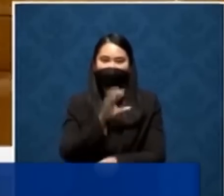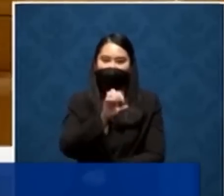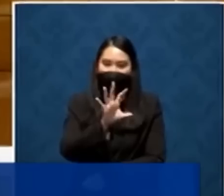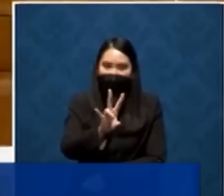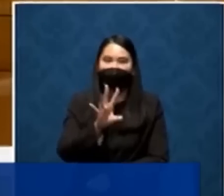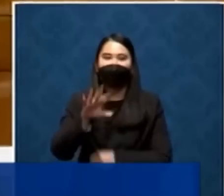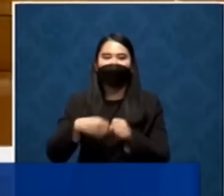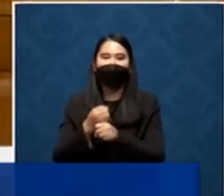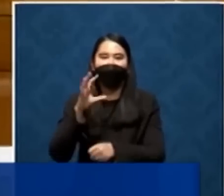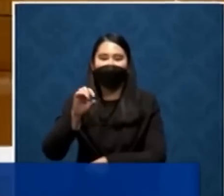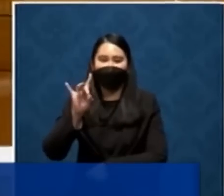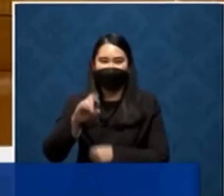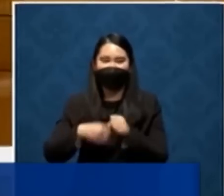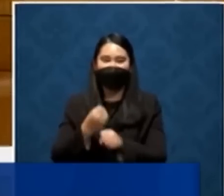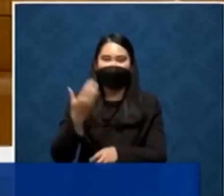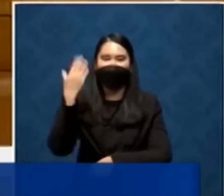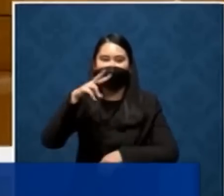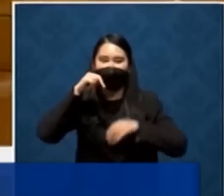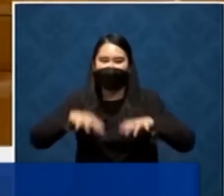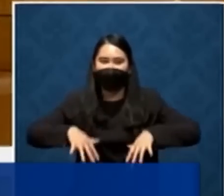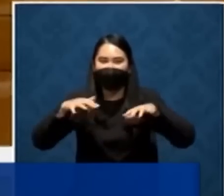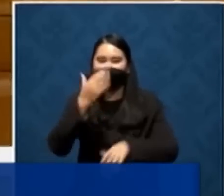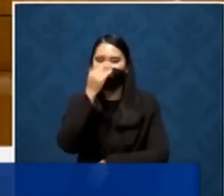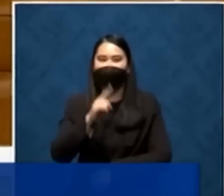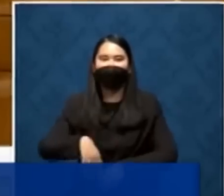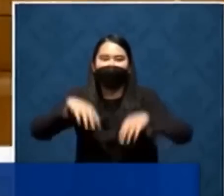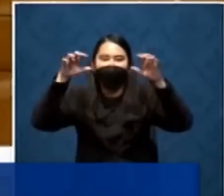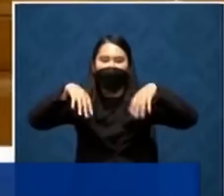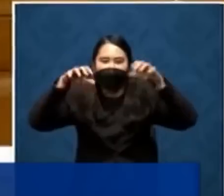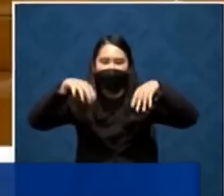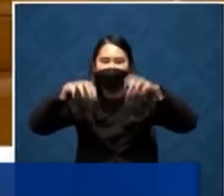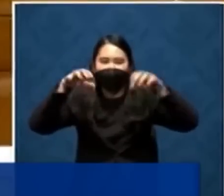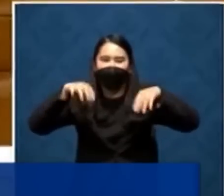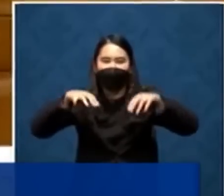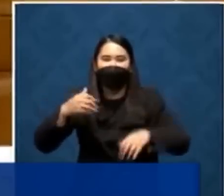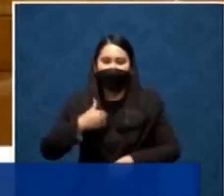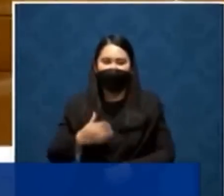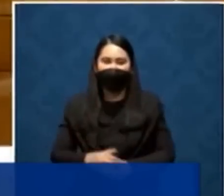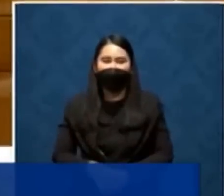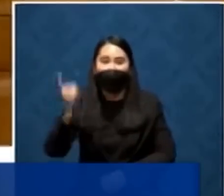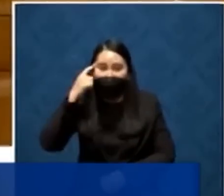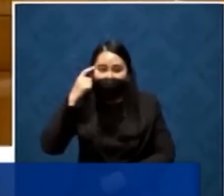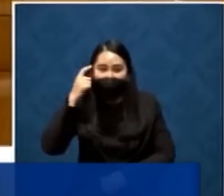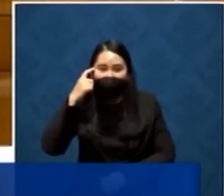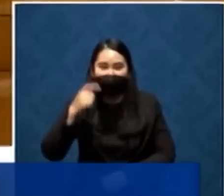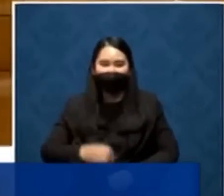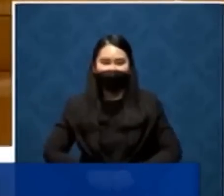ปีที่แล้วเนี่ยมันท่วมมากเพราะอะไรเพราะฝนมันตกเกิน500 มิลลิเมตรต่อชั่วโมงรู้เรื่องบ้างไหมราย